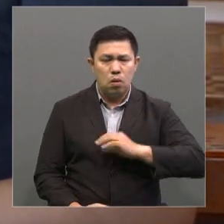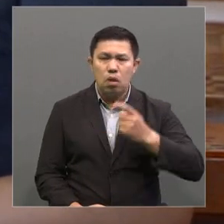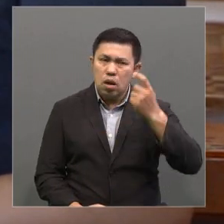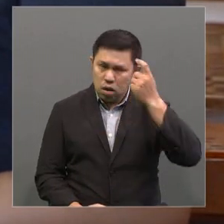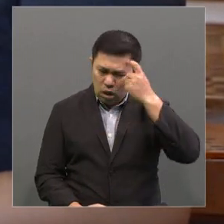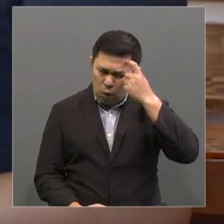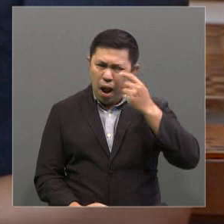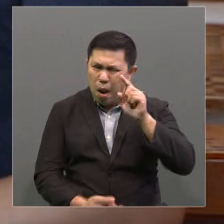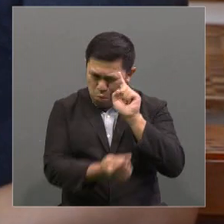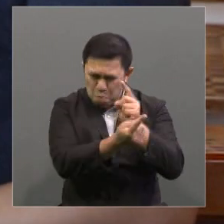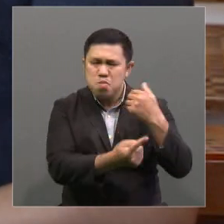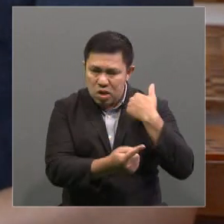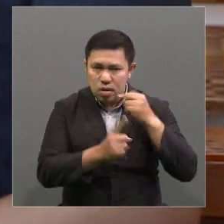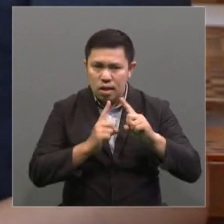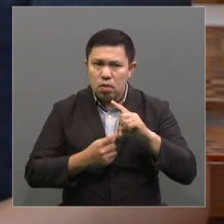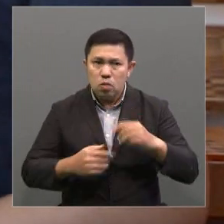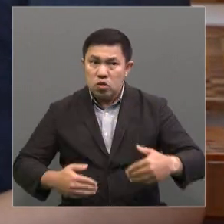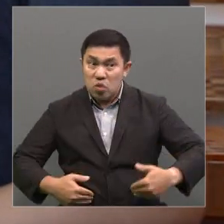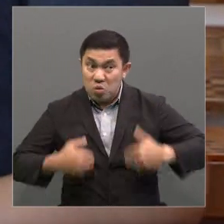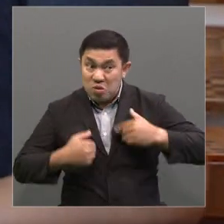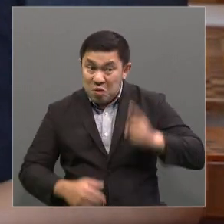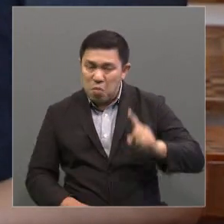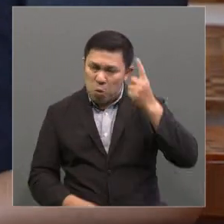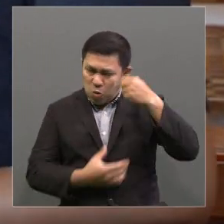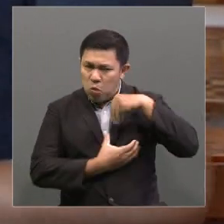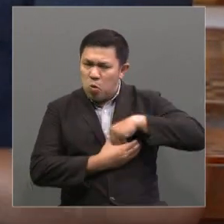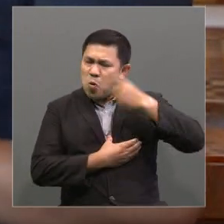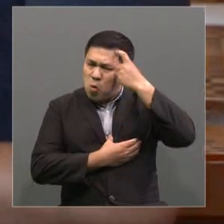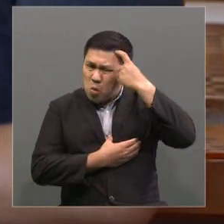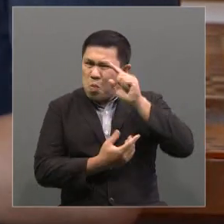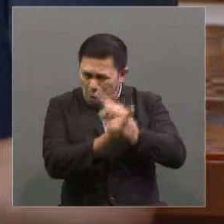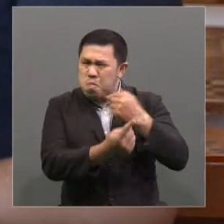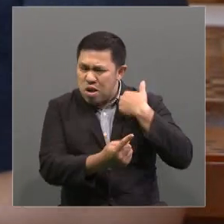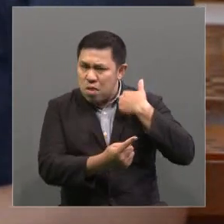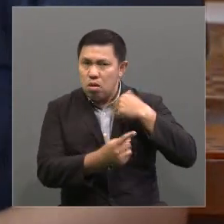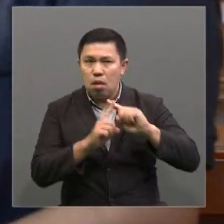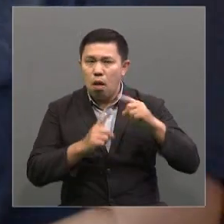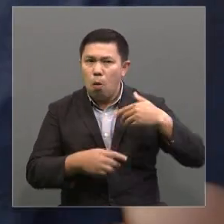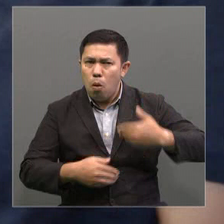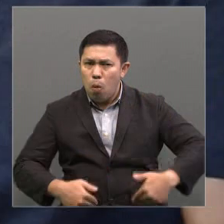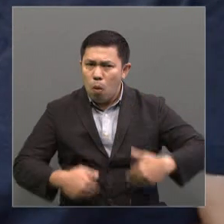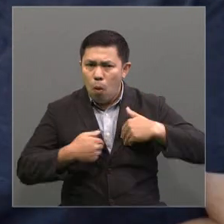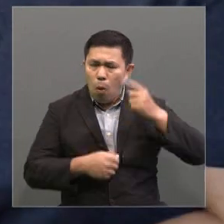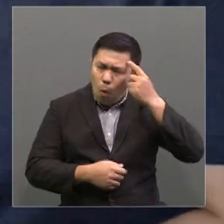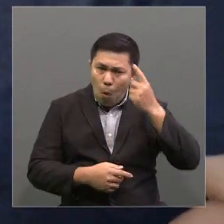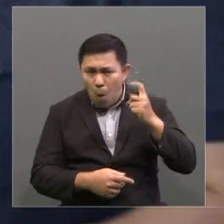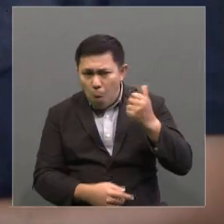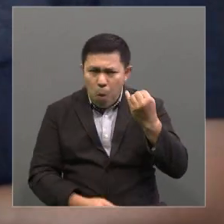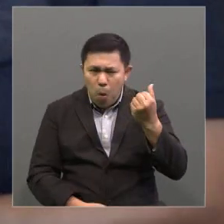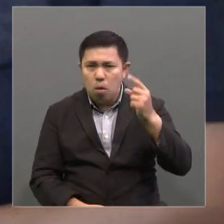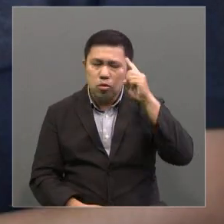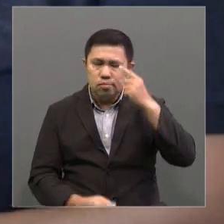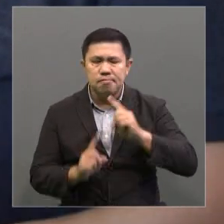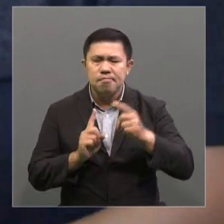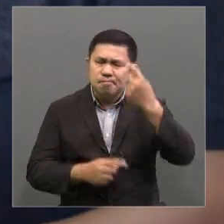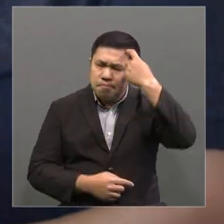ว่าต้องได้เจอละนะแต่ความเป็นจริงก็ไม่รู้ว่าจะเกิดอะไรขึ้นเนาะวันนั้นแต่ภาวนา